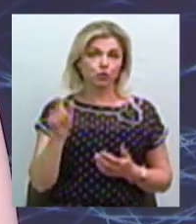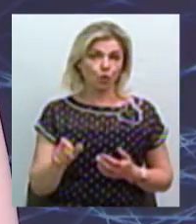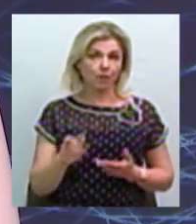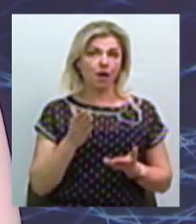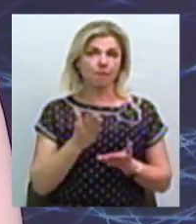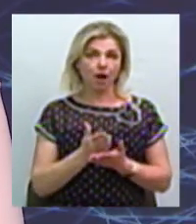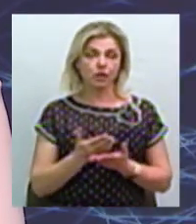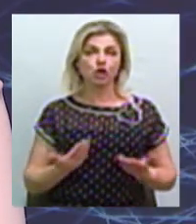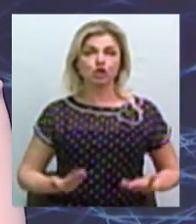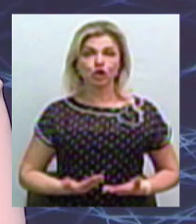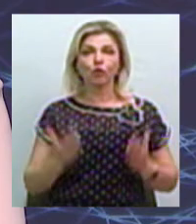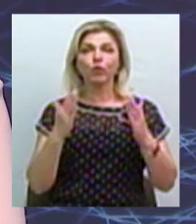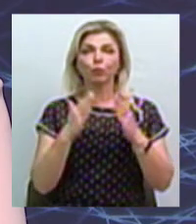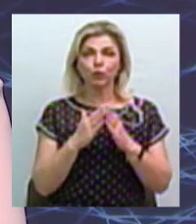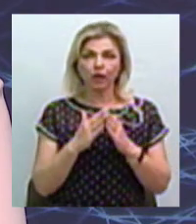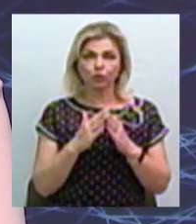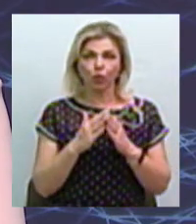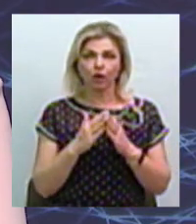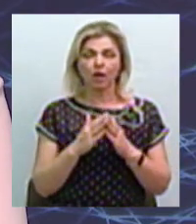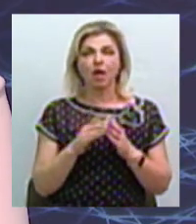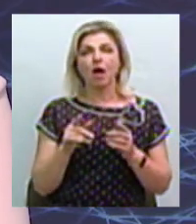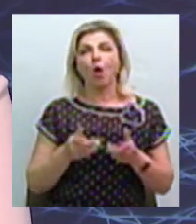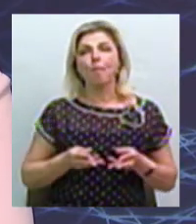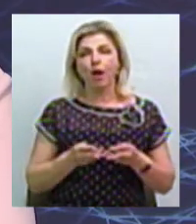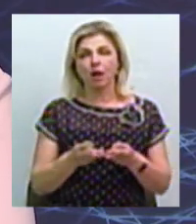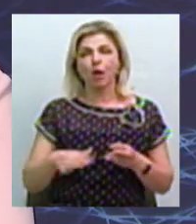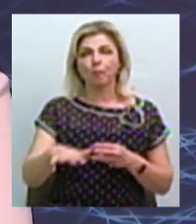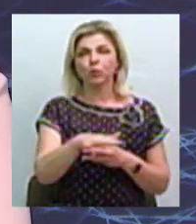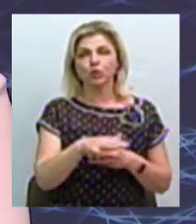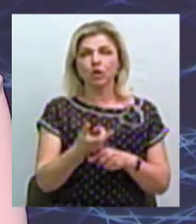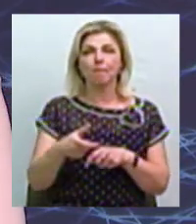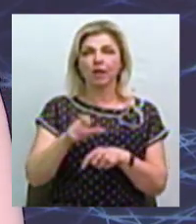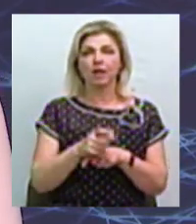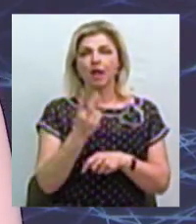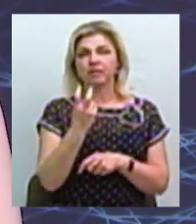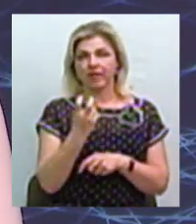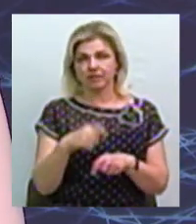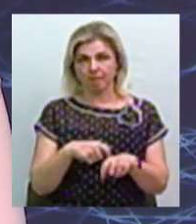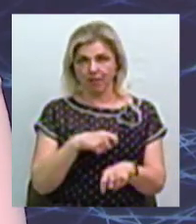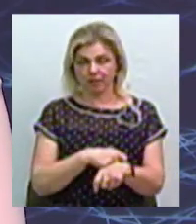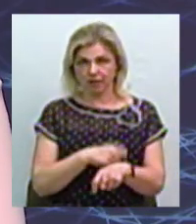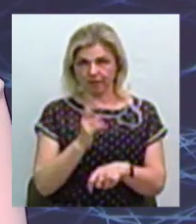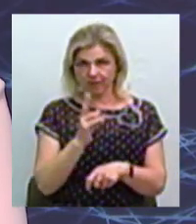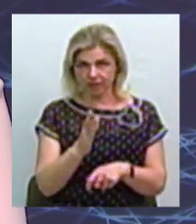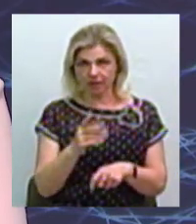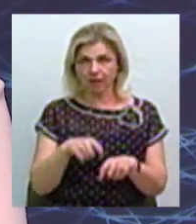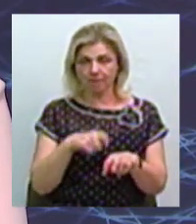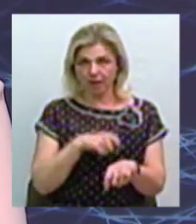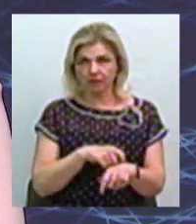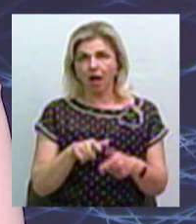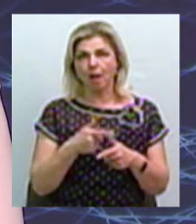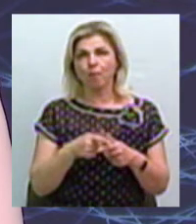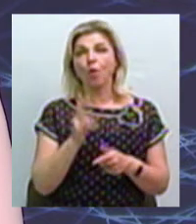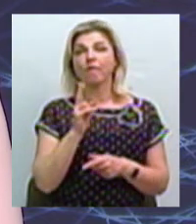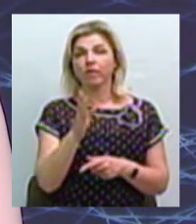має житловий будинок, або опалювальна площа якого перевищує 200 квадратних метрів, або квартиру, опалювальна площа